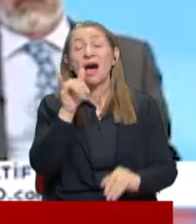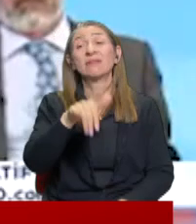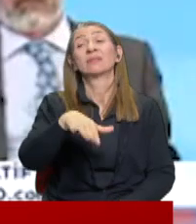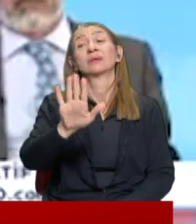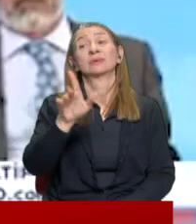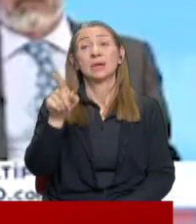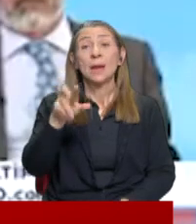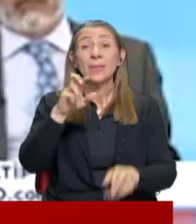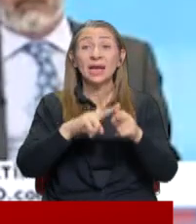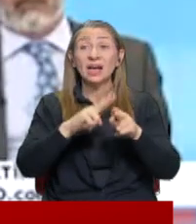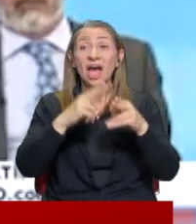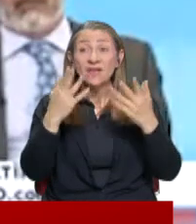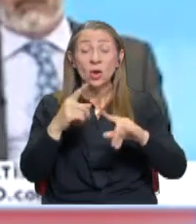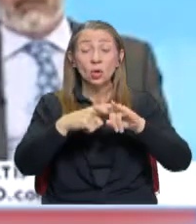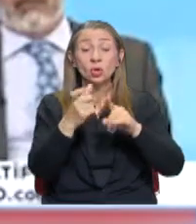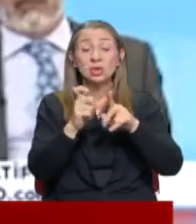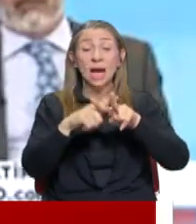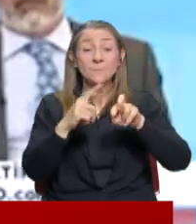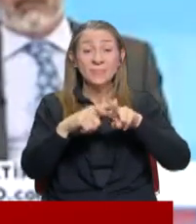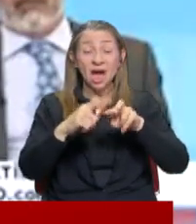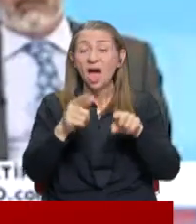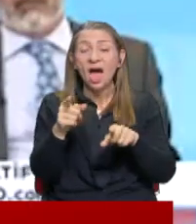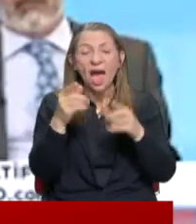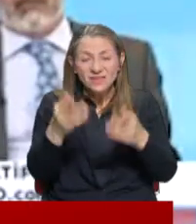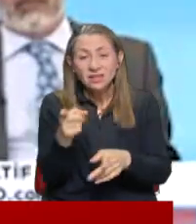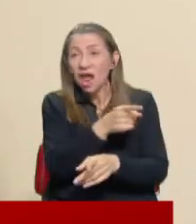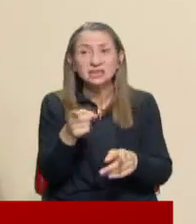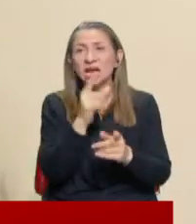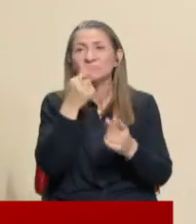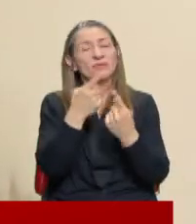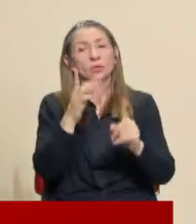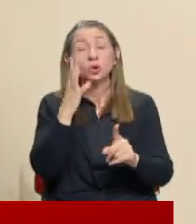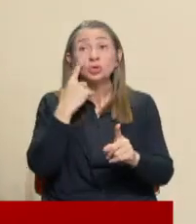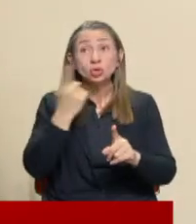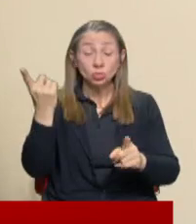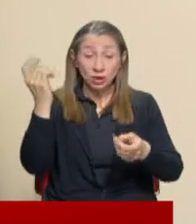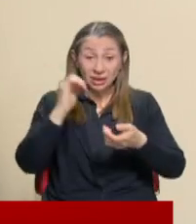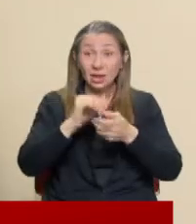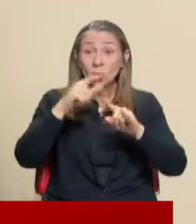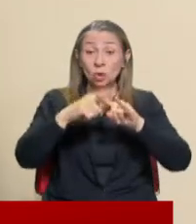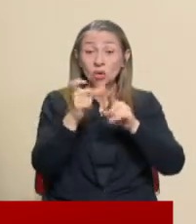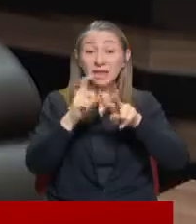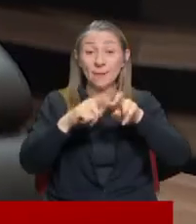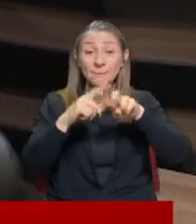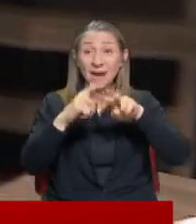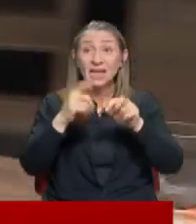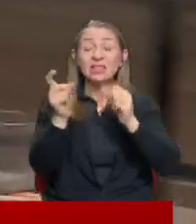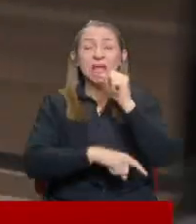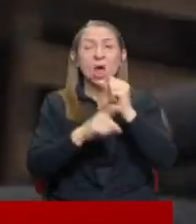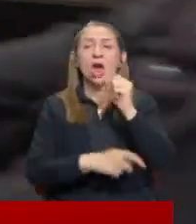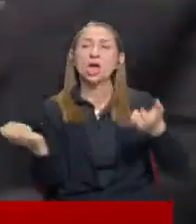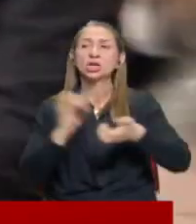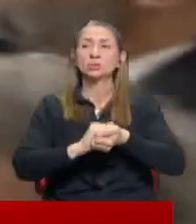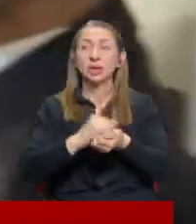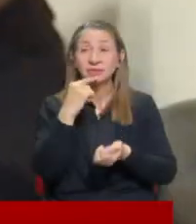PKK'ya evet demekten Hüdapar'a evet demek arasında hiçbir fark yok. Cumhur İttifakı'nın Hüdapar birlikteliğini terörle işbirliği